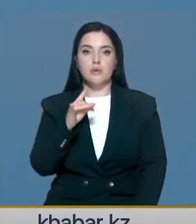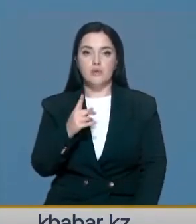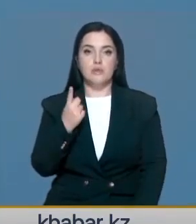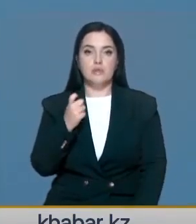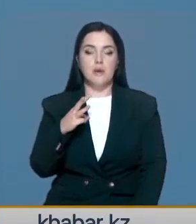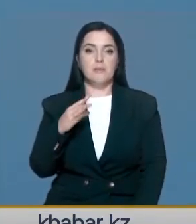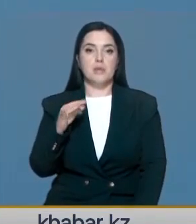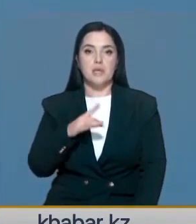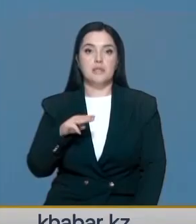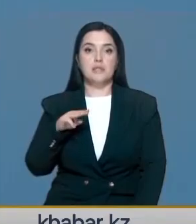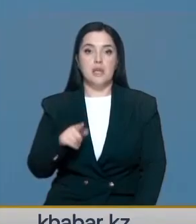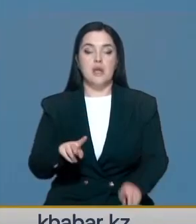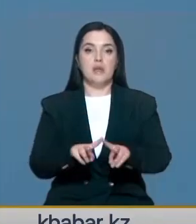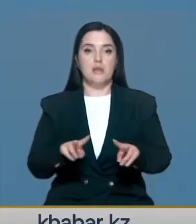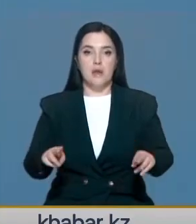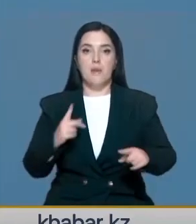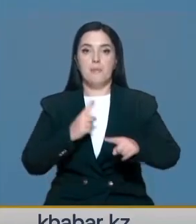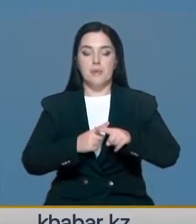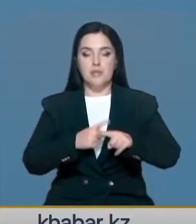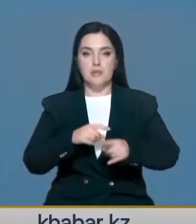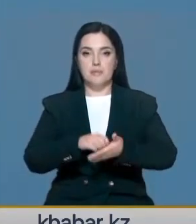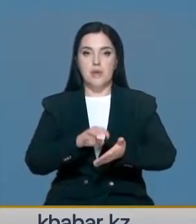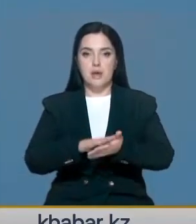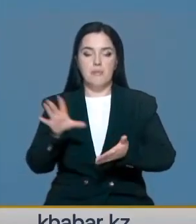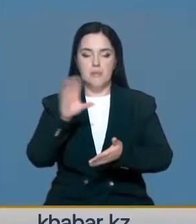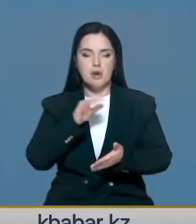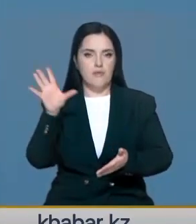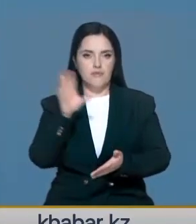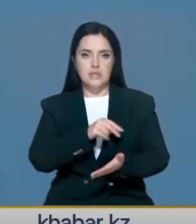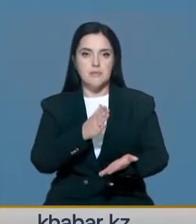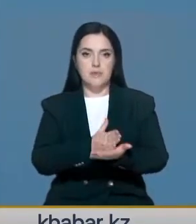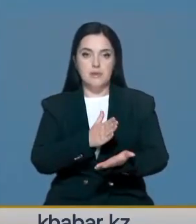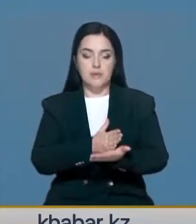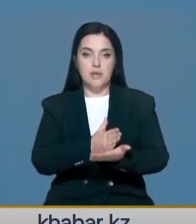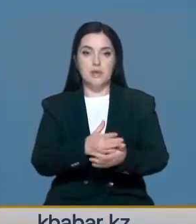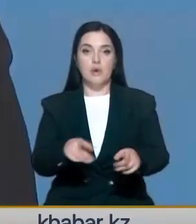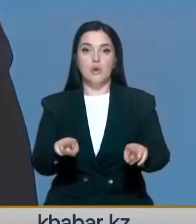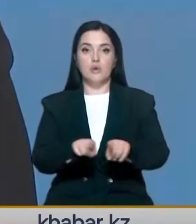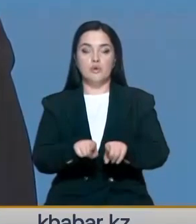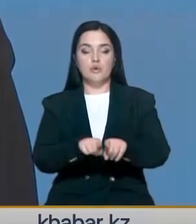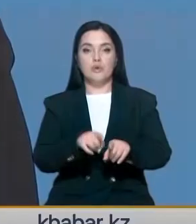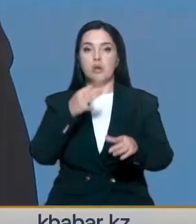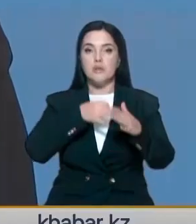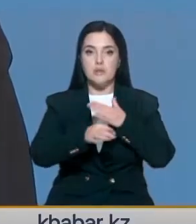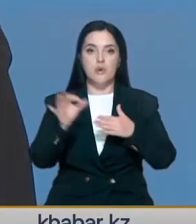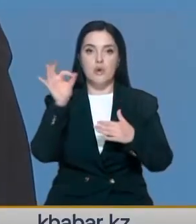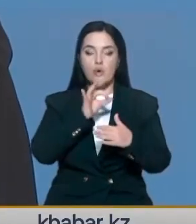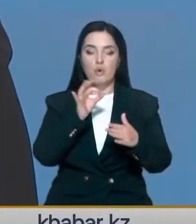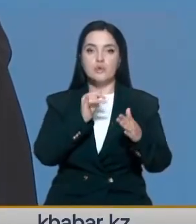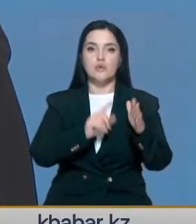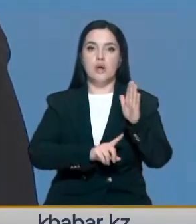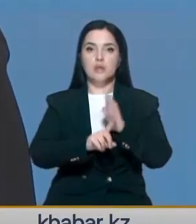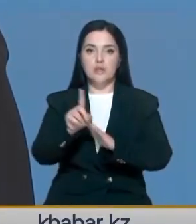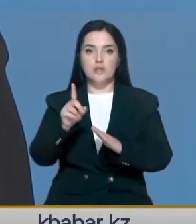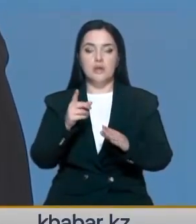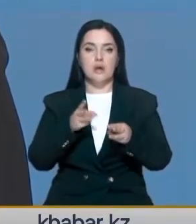миллиардов тенге. Такие же положительные показатели по всем другим направлениям. Кроме того, доложился в начале отопительного сезона.